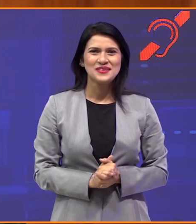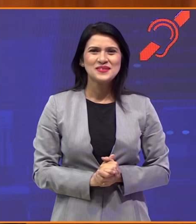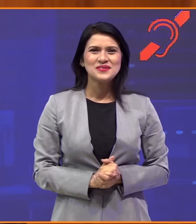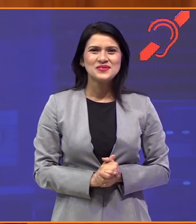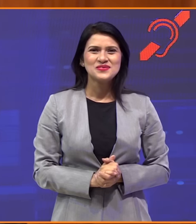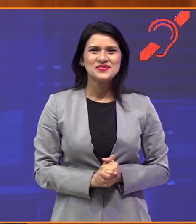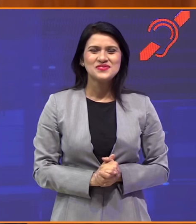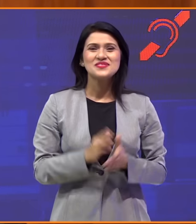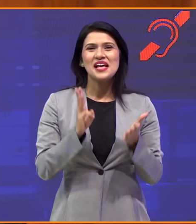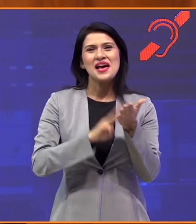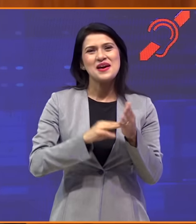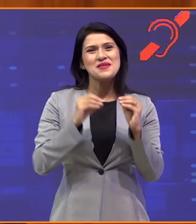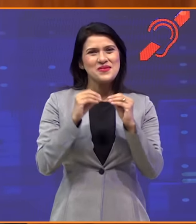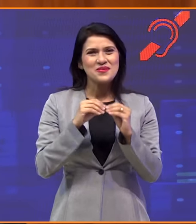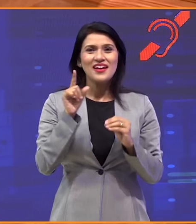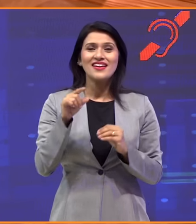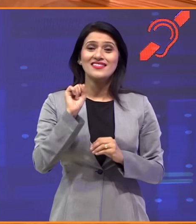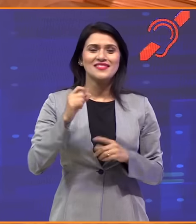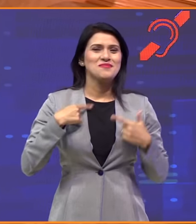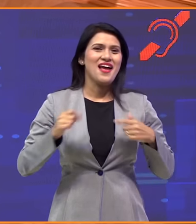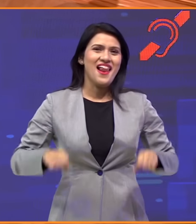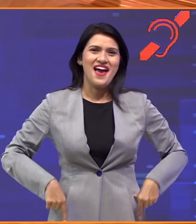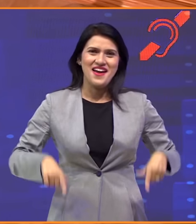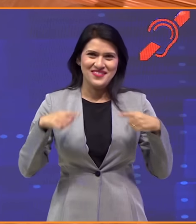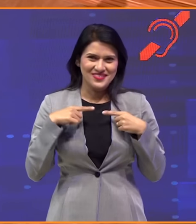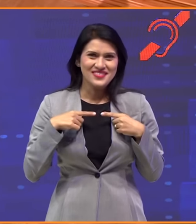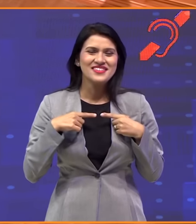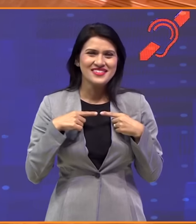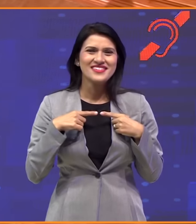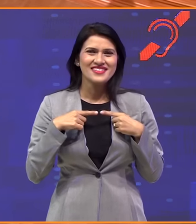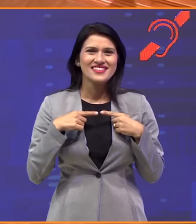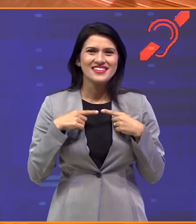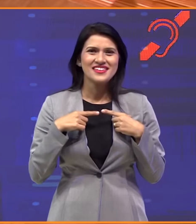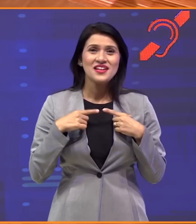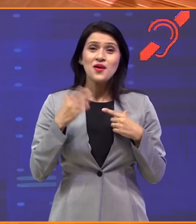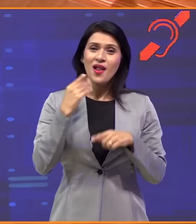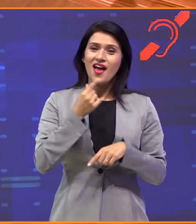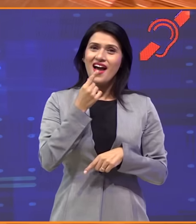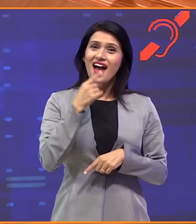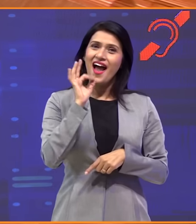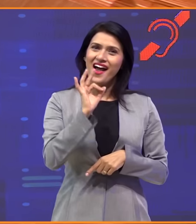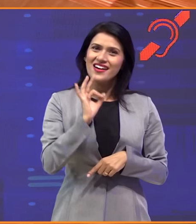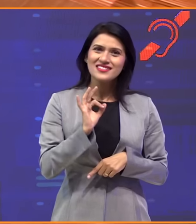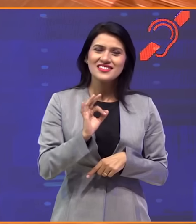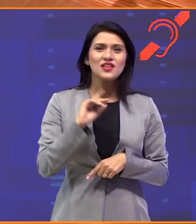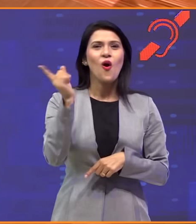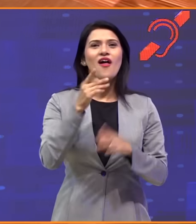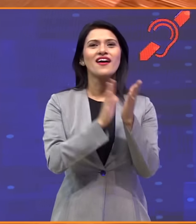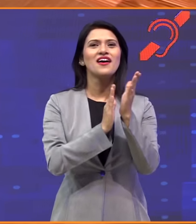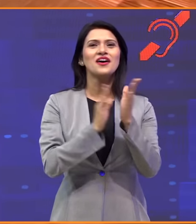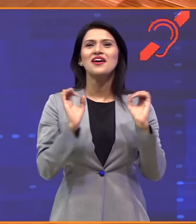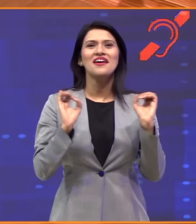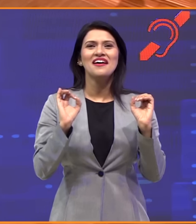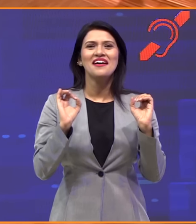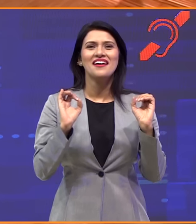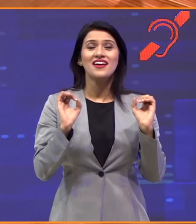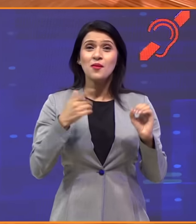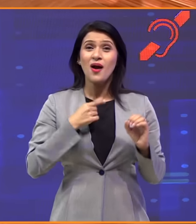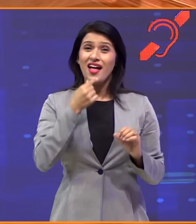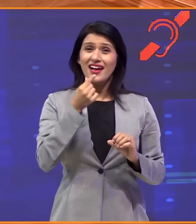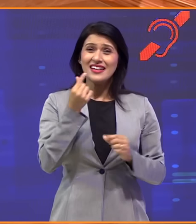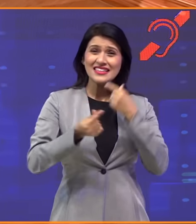मेरे मेरी जिंदगी की त्रासदी है कि मैंने मैं जब अच्छी बात करता हूं तो कोई नहीं उसकी तारीफ करता है जब गालियां देता हूं तो बहुत